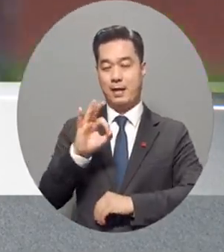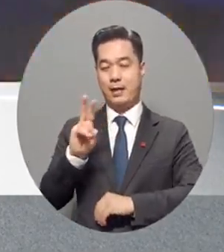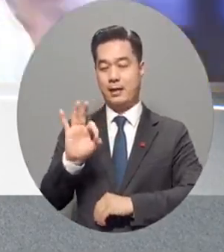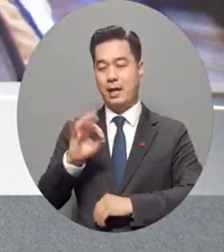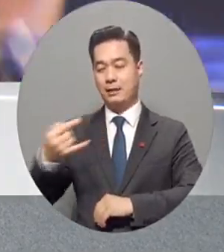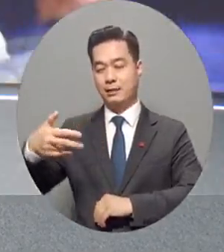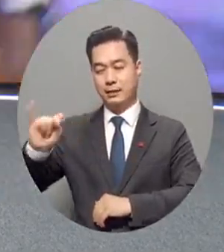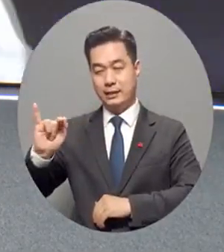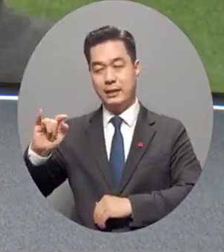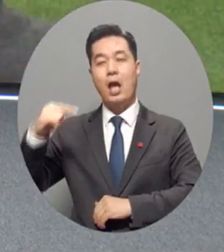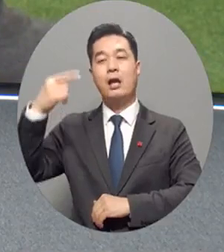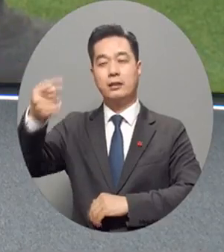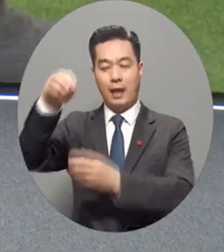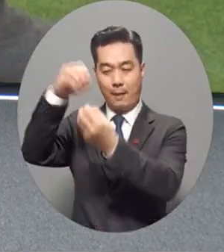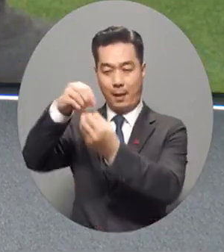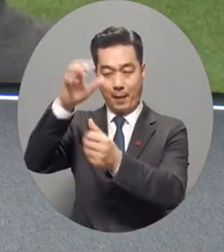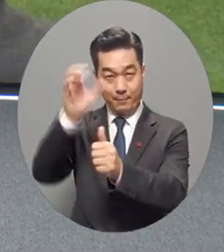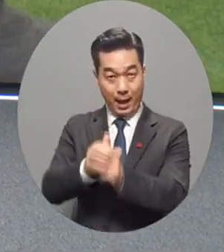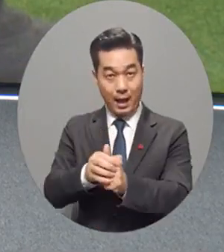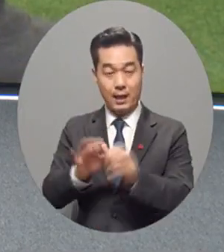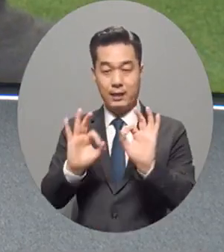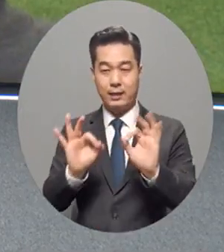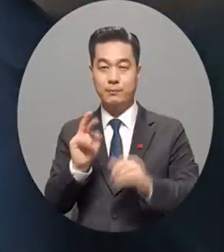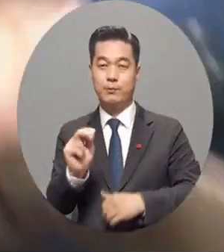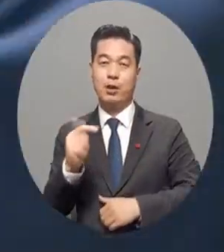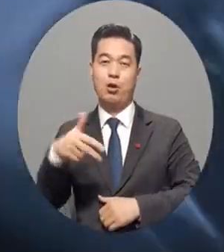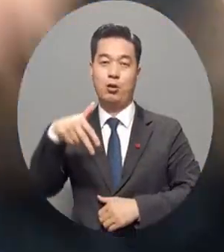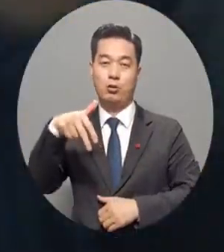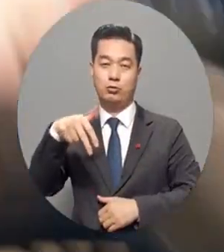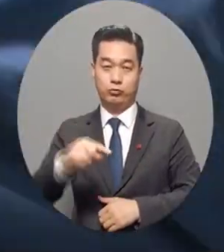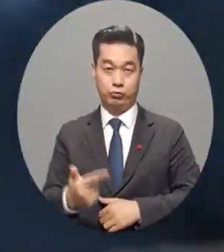김영준 선수를 이명루 기자가 만났습니다.